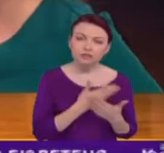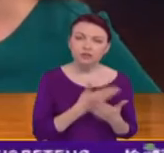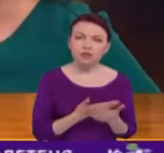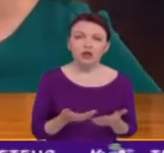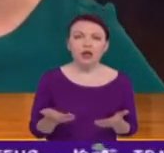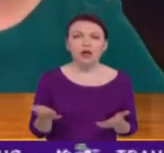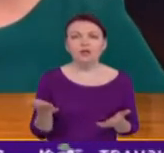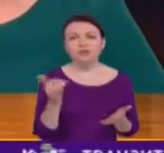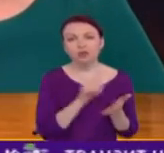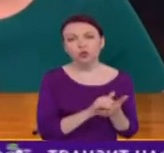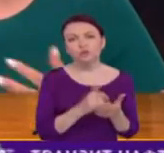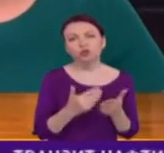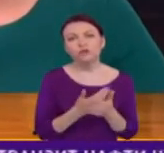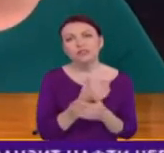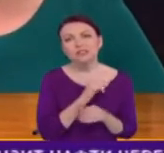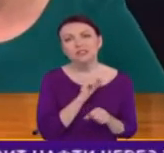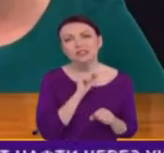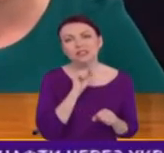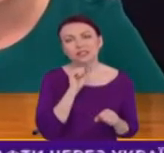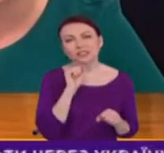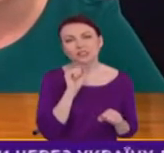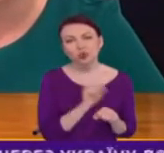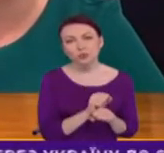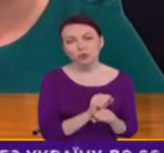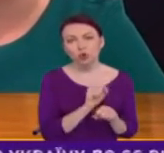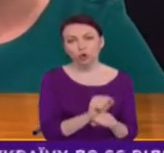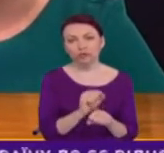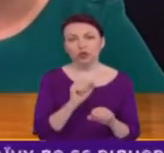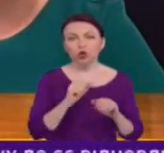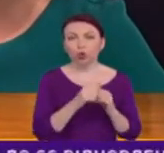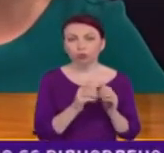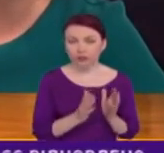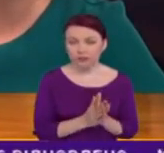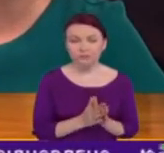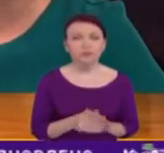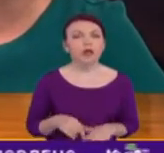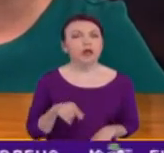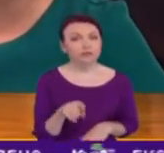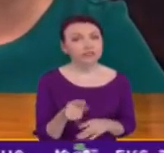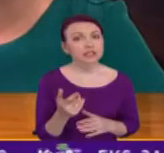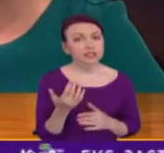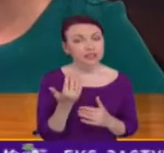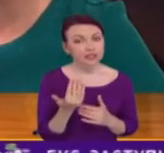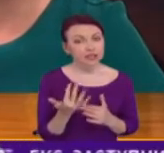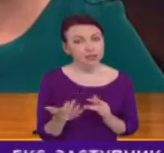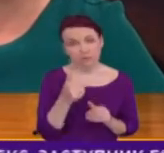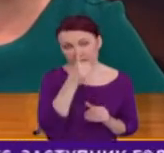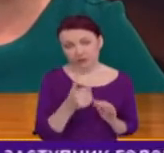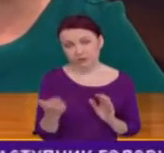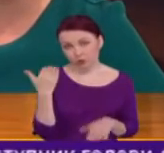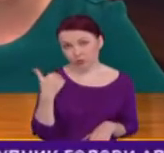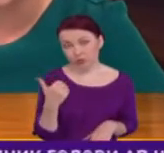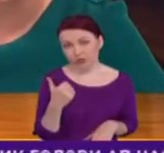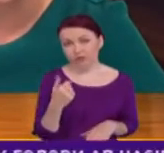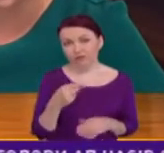нових зупинкових комплексів зараз в спальних районах нашої столиці. Ви кілька місяців тому назад в коментарях щодо